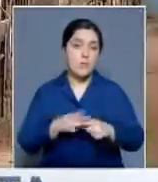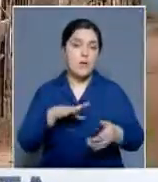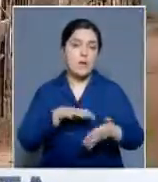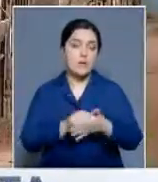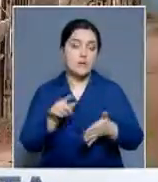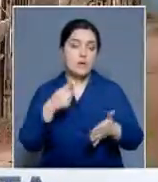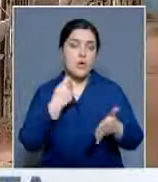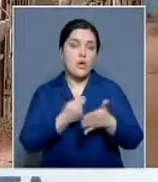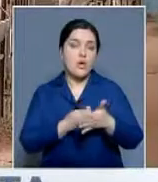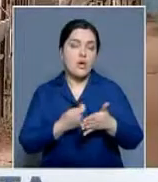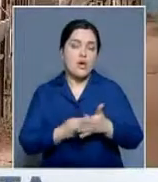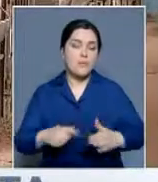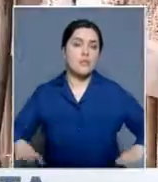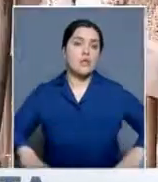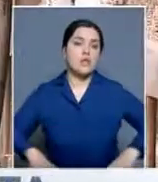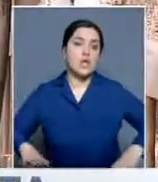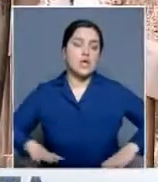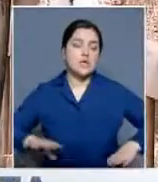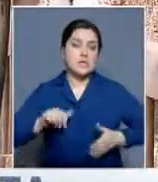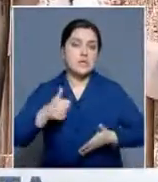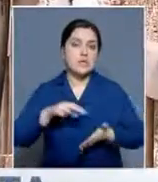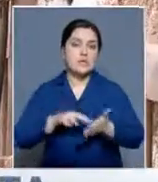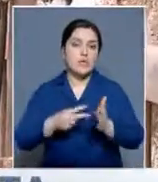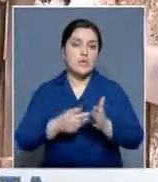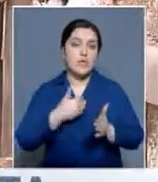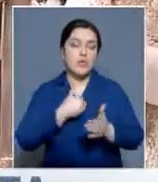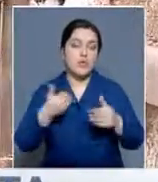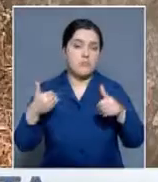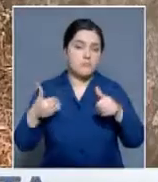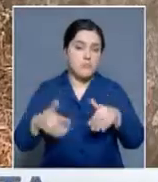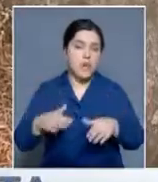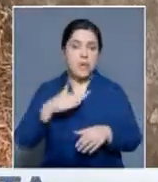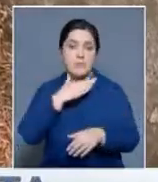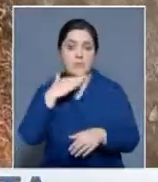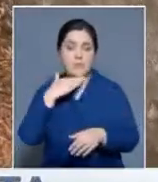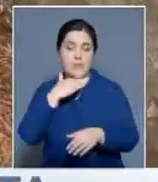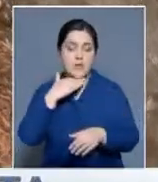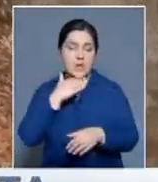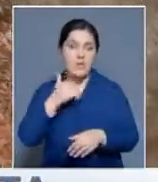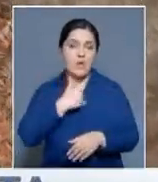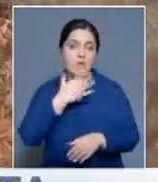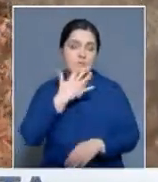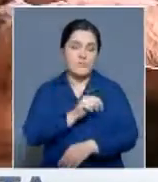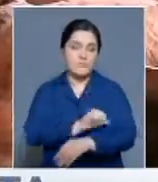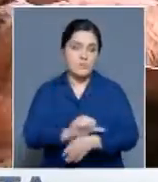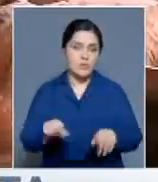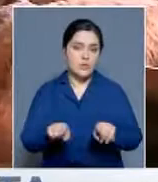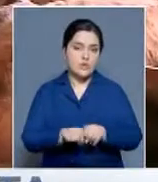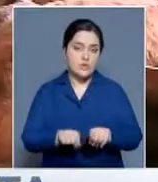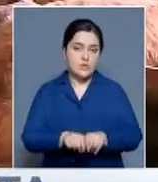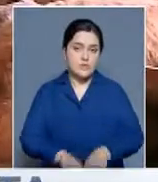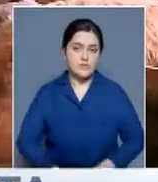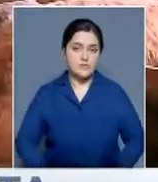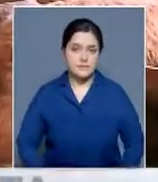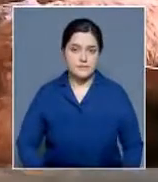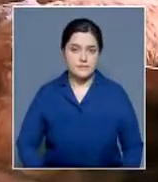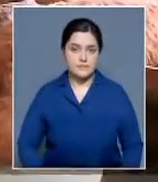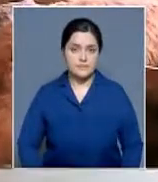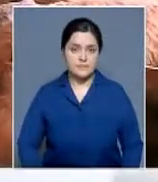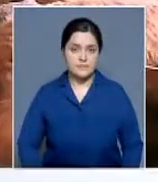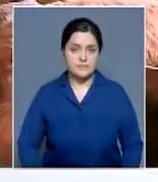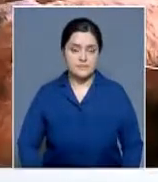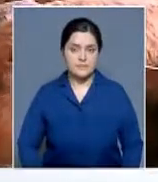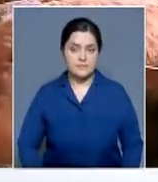откормом лошадей. Теперь главная цель – успешно реализовать мясо. В планах и экспорт продукции. В Китай. Вот. Очень